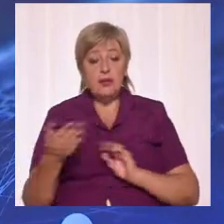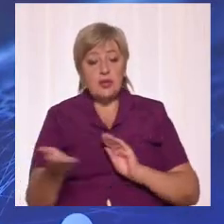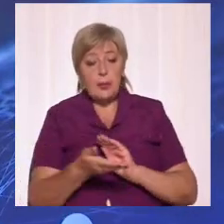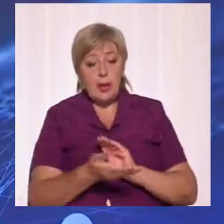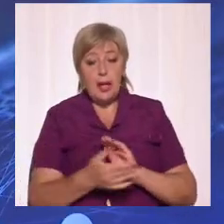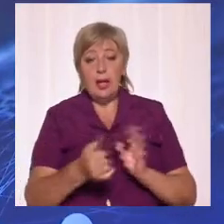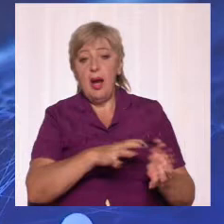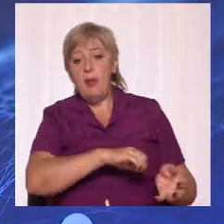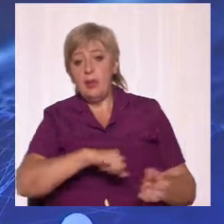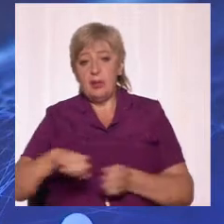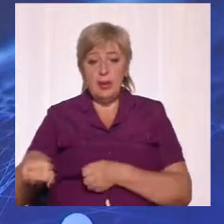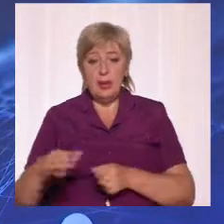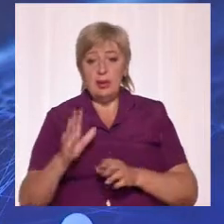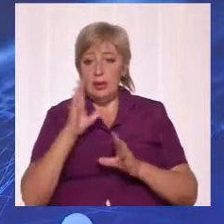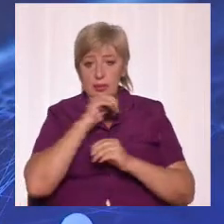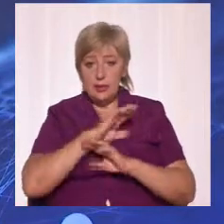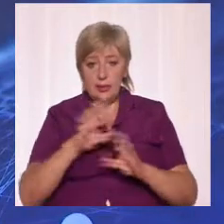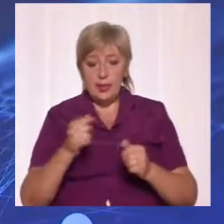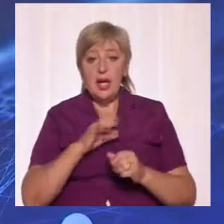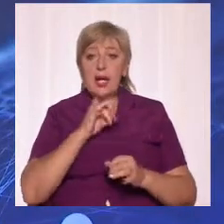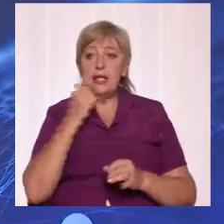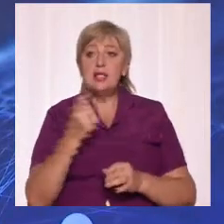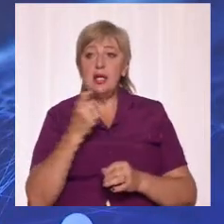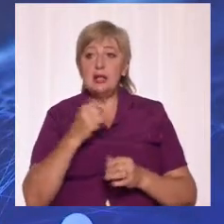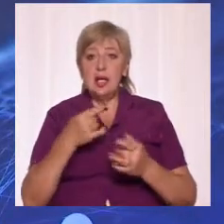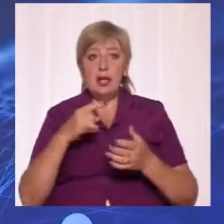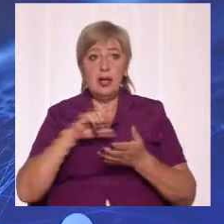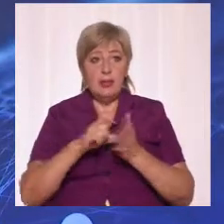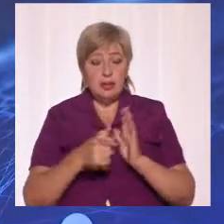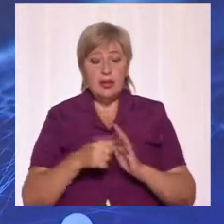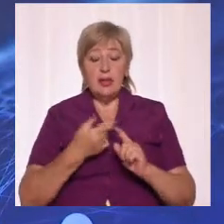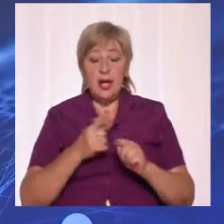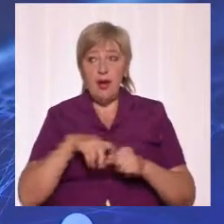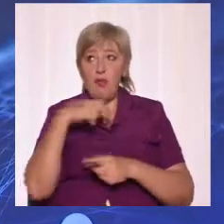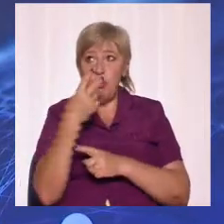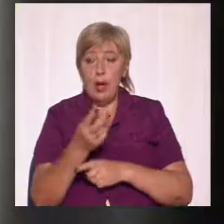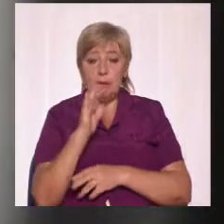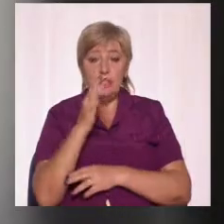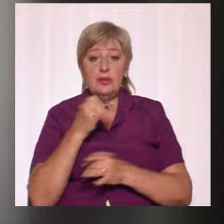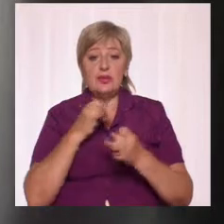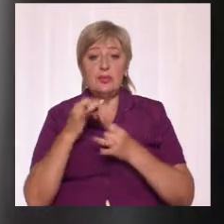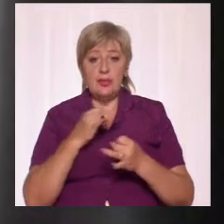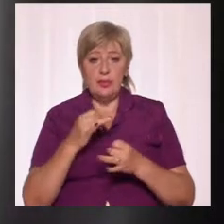ще не встигли. Із власницею помешкання, на яке впало дерево, спілкувалася Марина Яйцова.